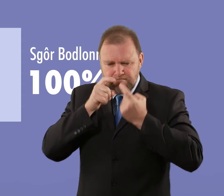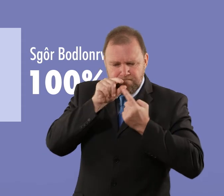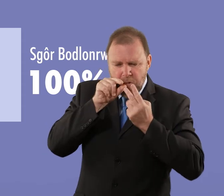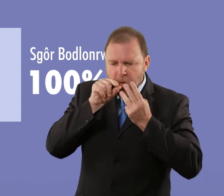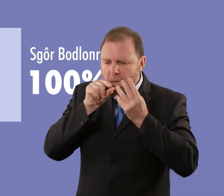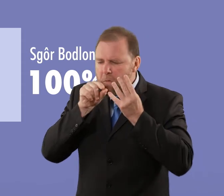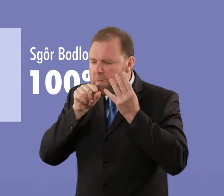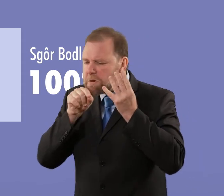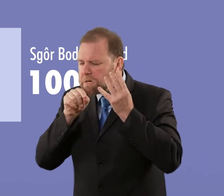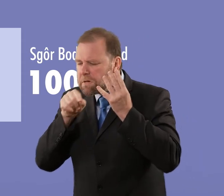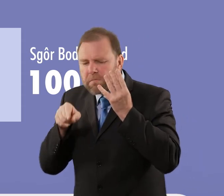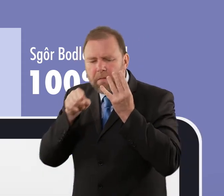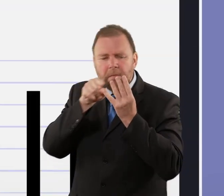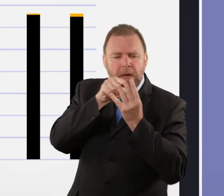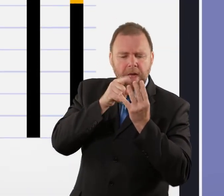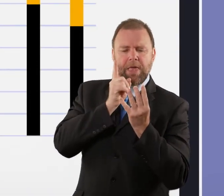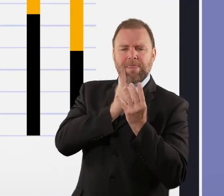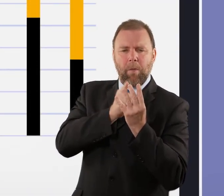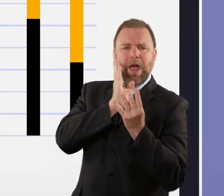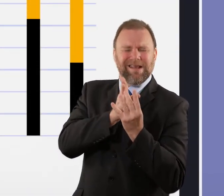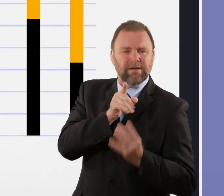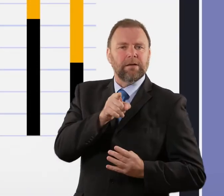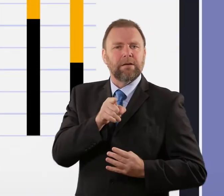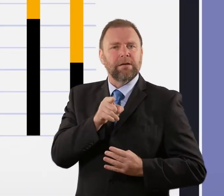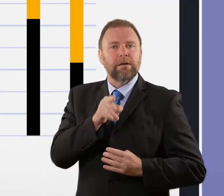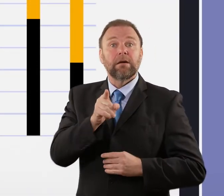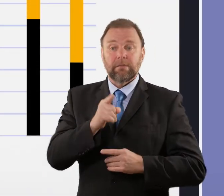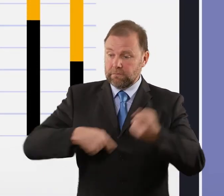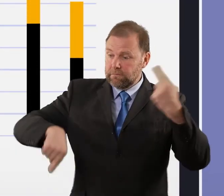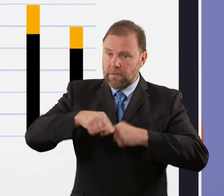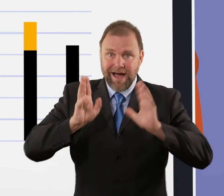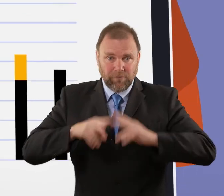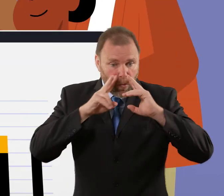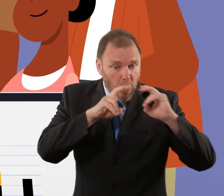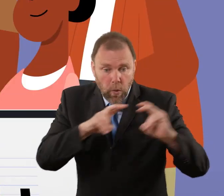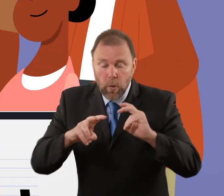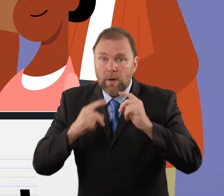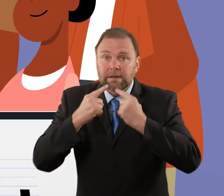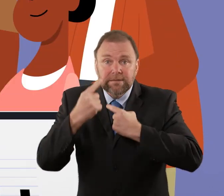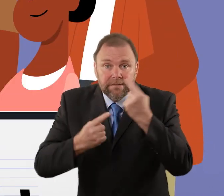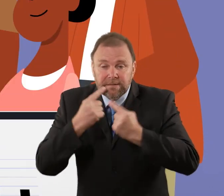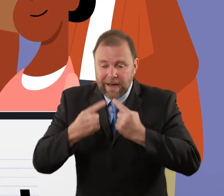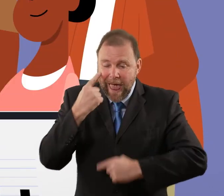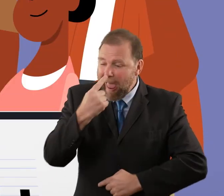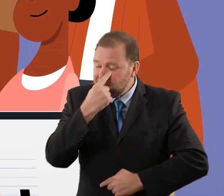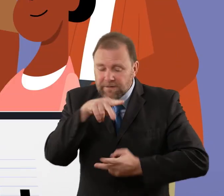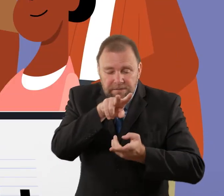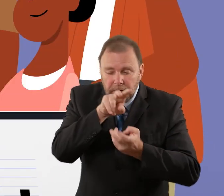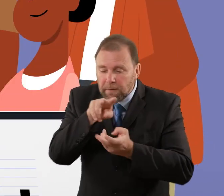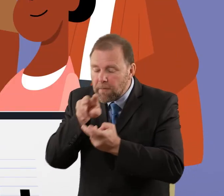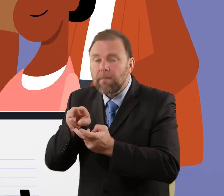â phenderfyniad ymhellach. Bydd angen i gyrff archwilio data a thystiolaeth, ond un o'r ffyrdd gorau o ddeall